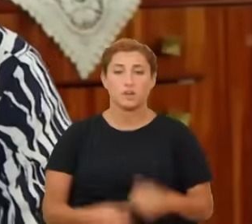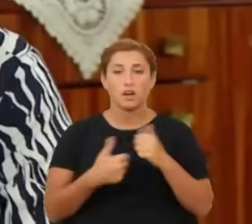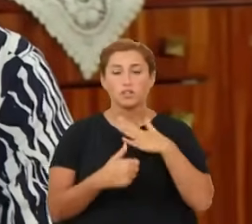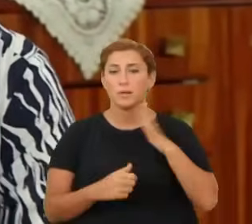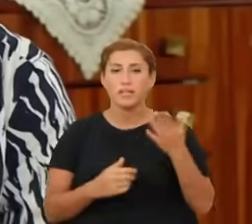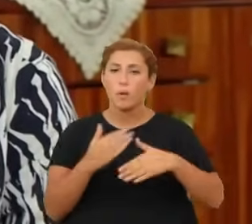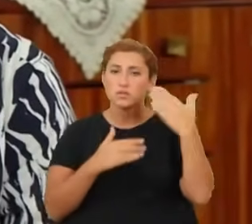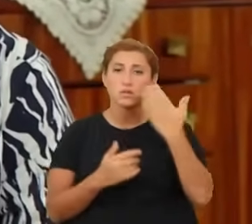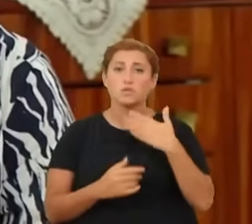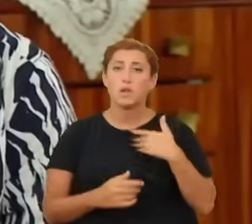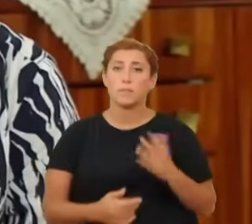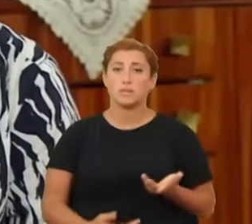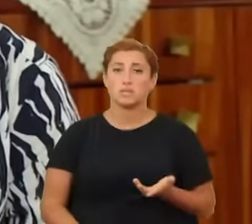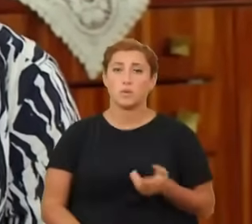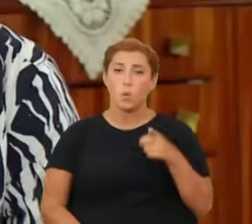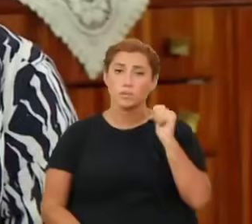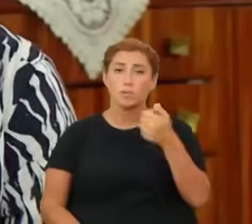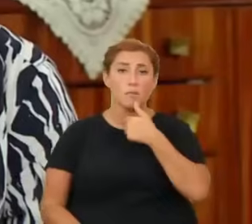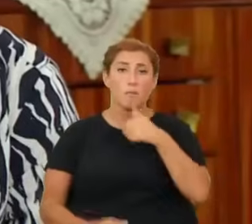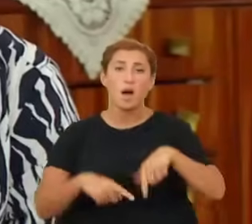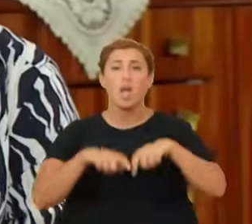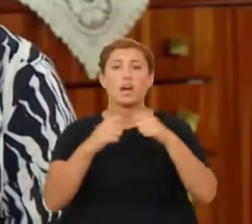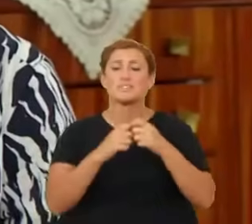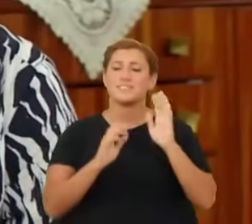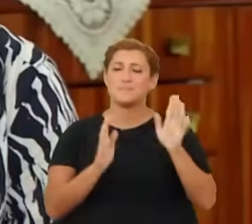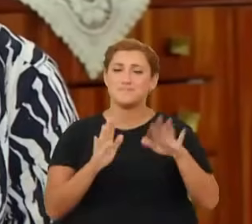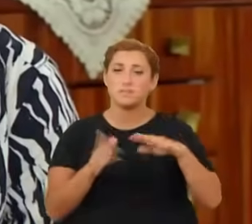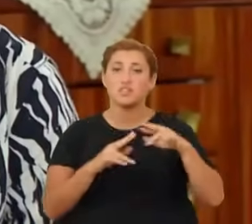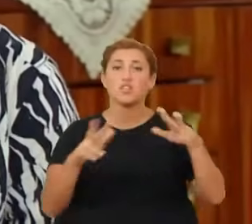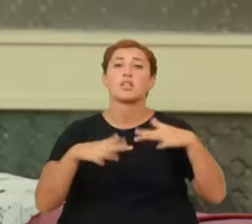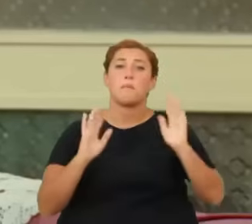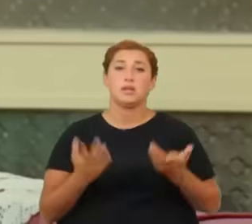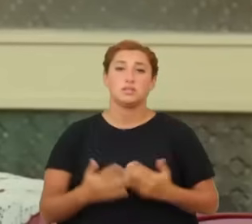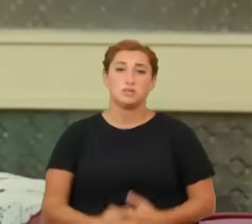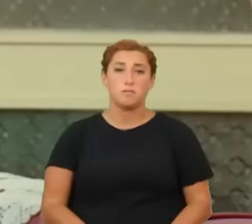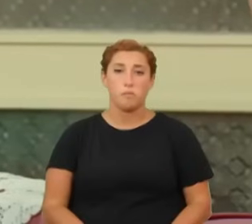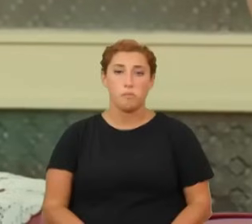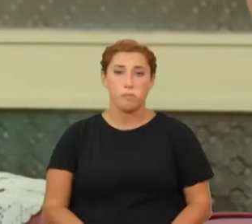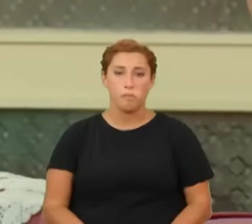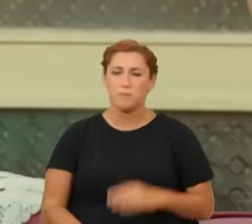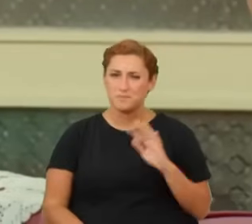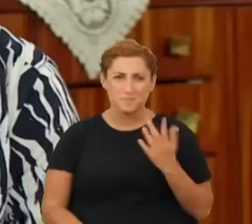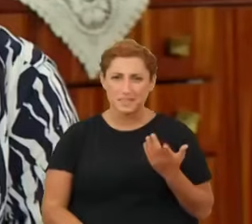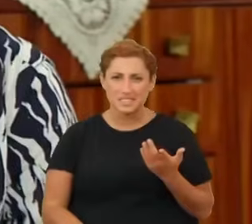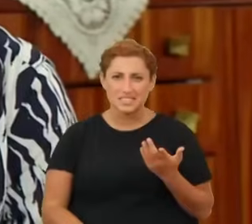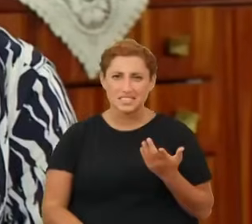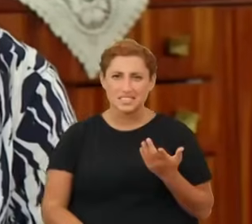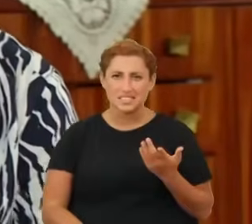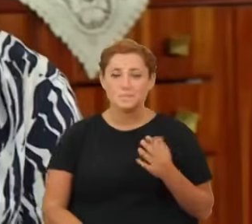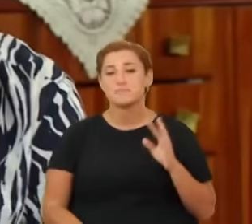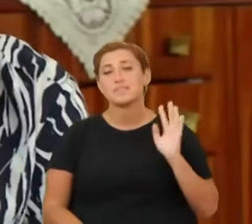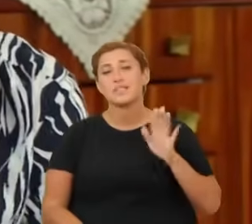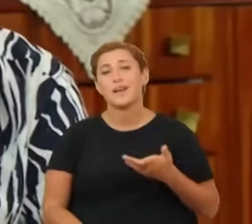Karıcığım, bunu niye daha önce söylemedin? O zaman babanın ayağı kırılma, aman çatlamazdı. Nasıl?